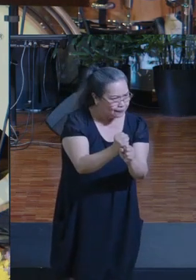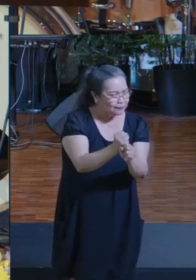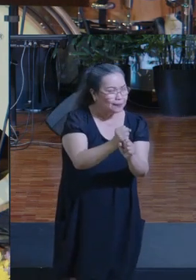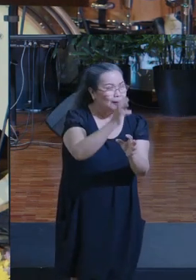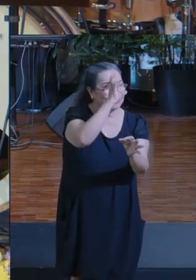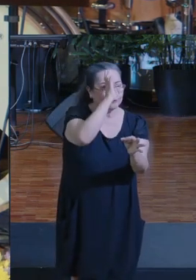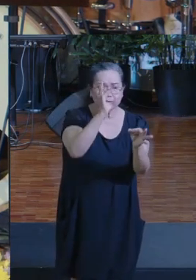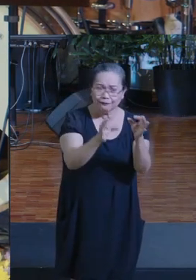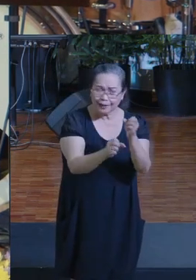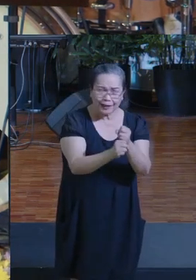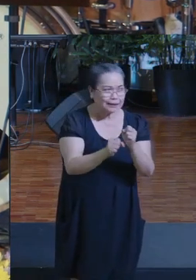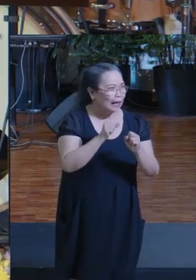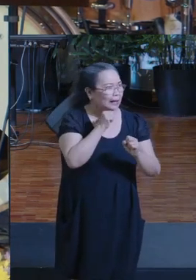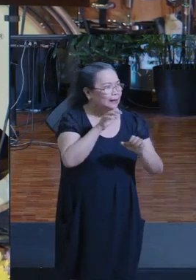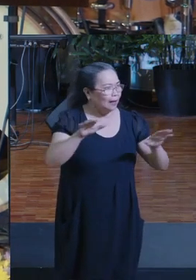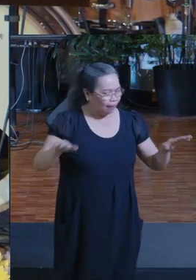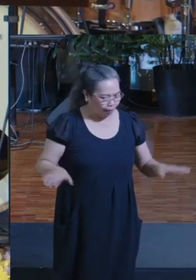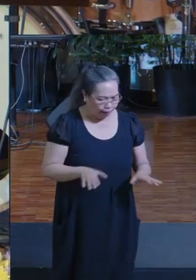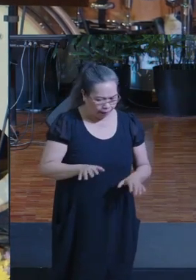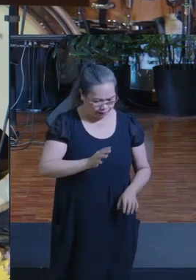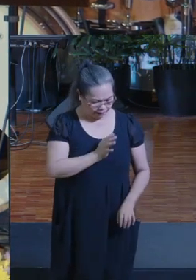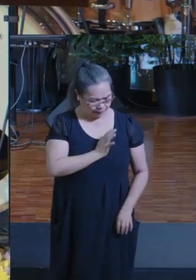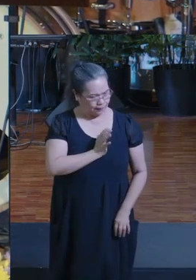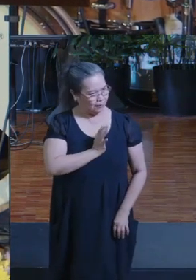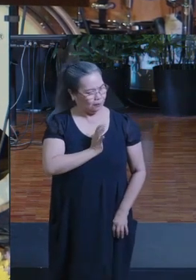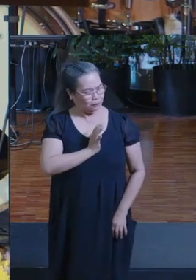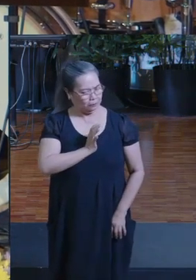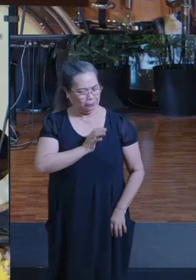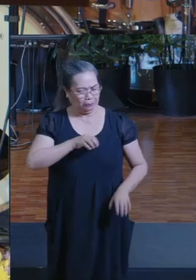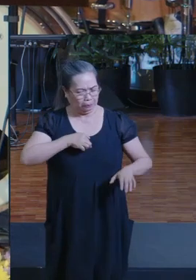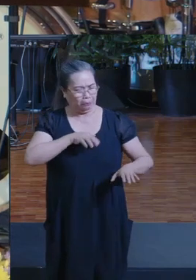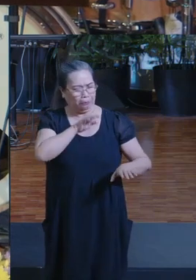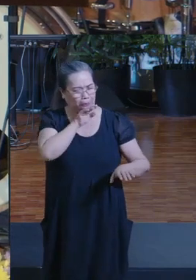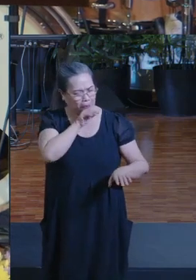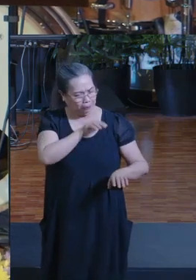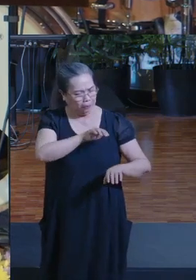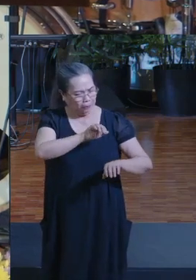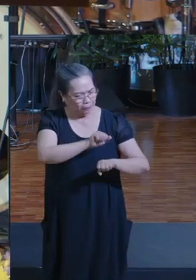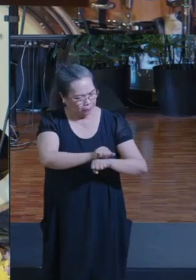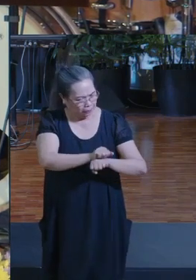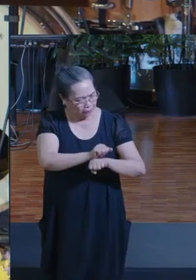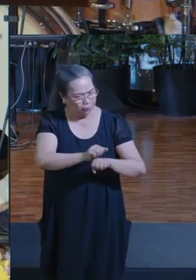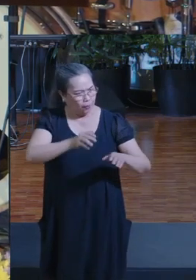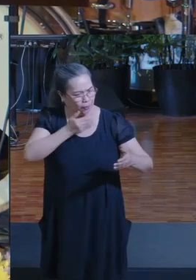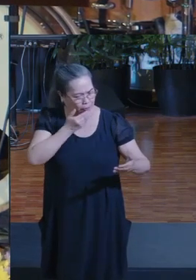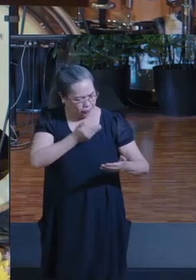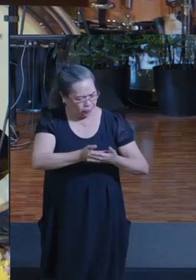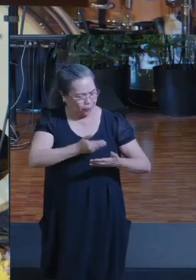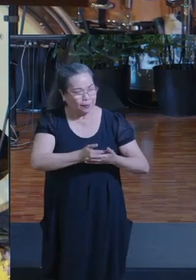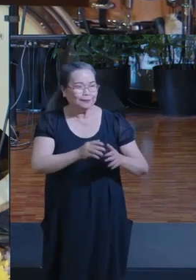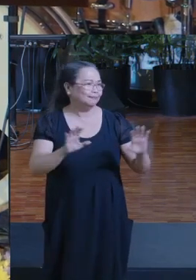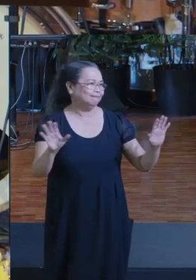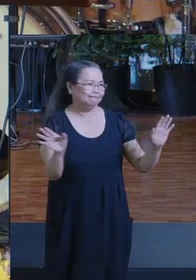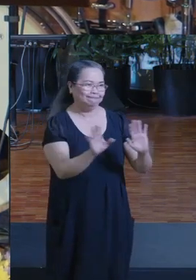the law. Kaya mababanag ninyo sa chapter 3 verse 1 ang kanyang